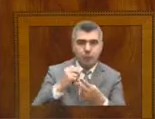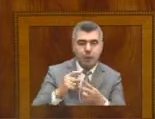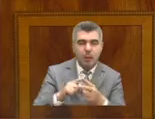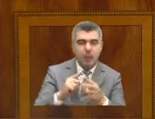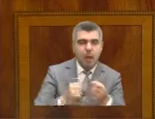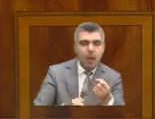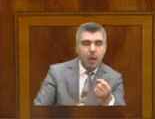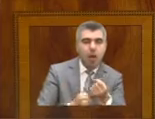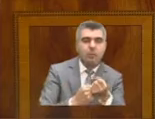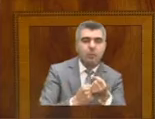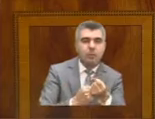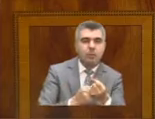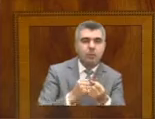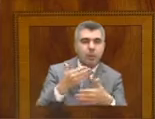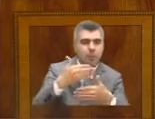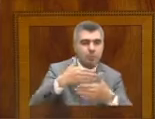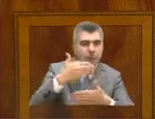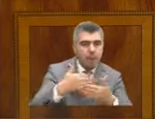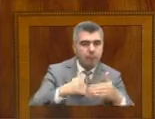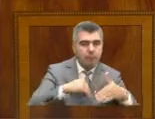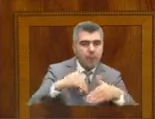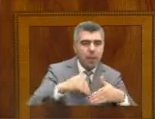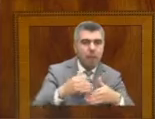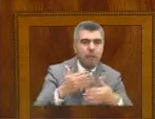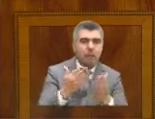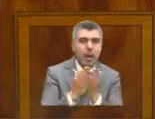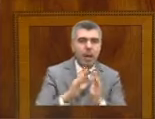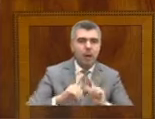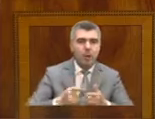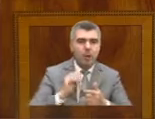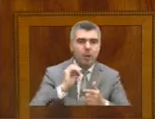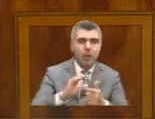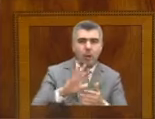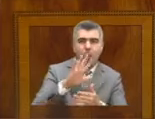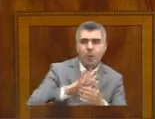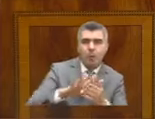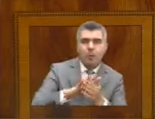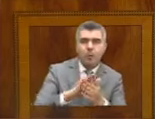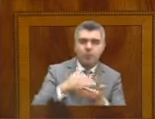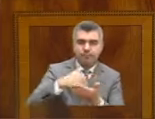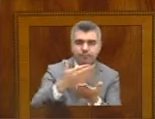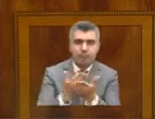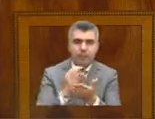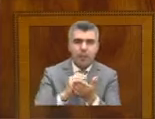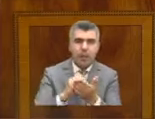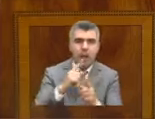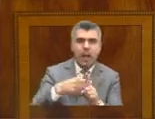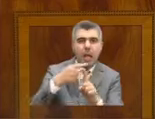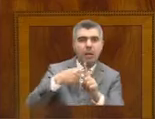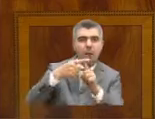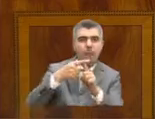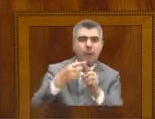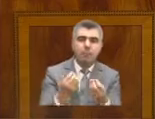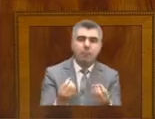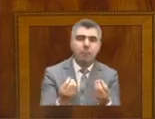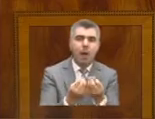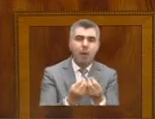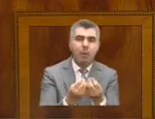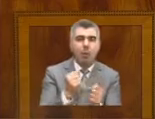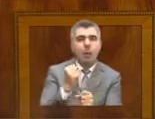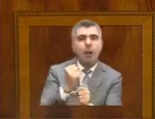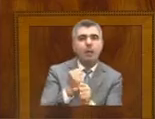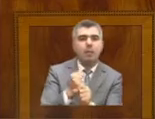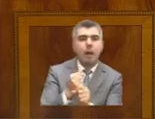للنهوض بالاستثمارات الخاصة وتحفيز الاقتصاد التنافسي وتقاسم القيمة المضافة وتعزيز فرص